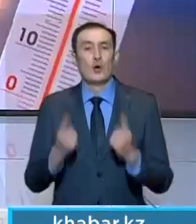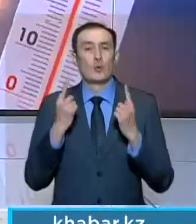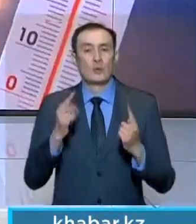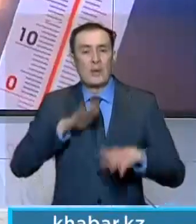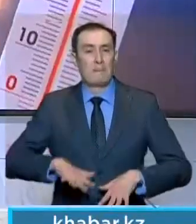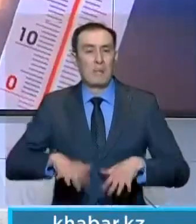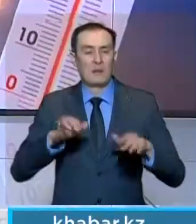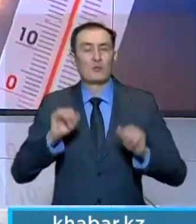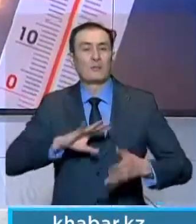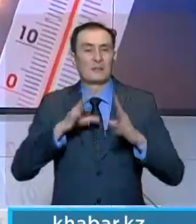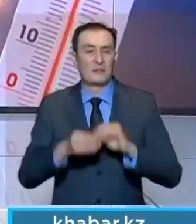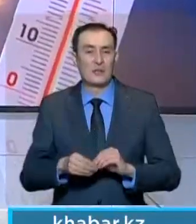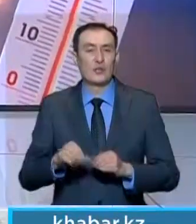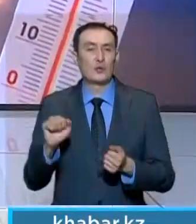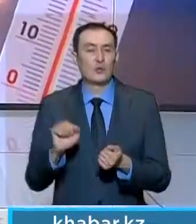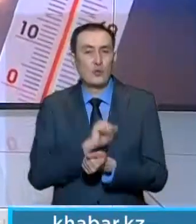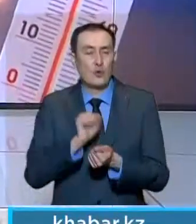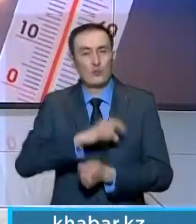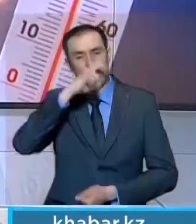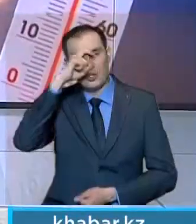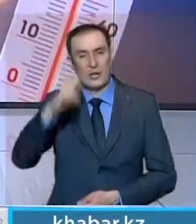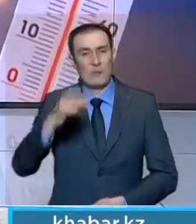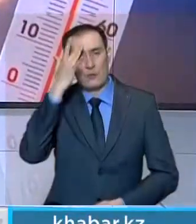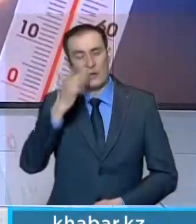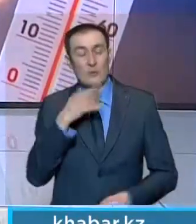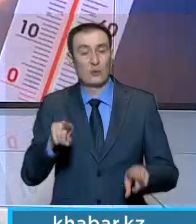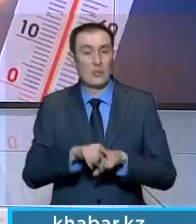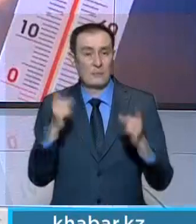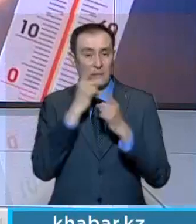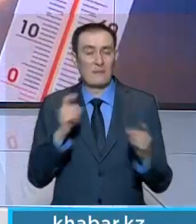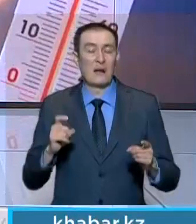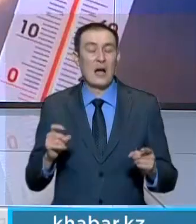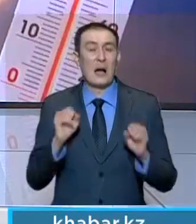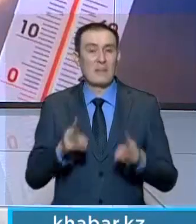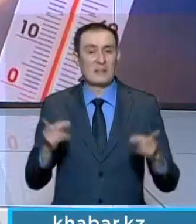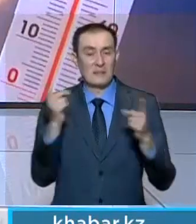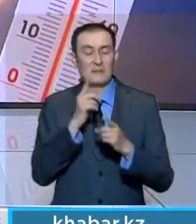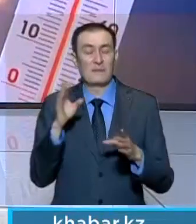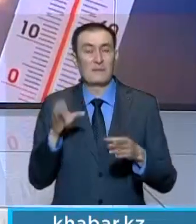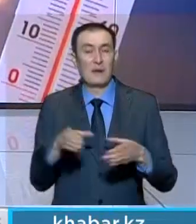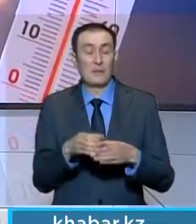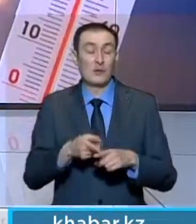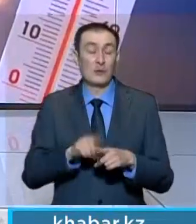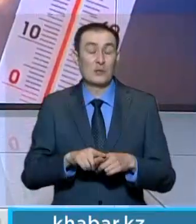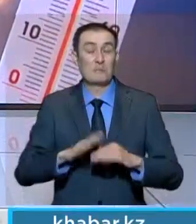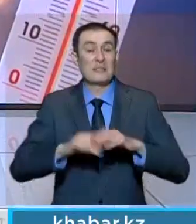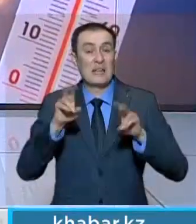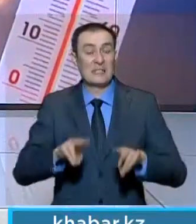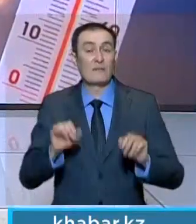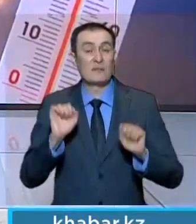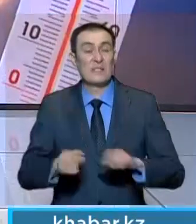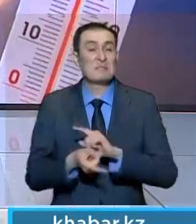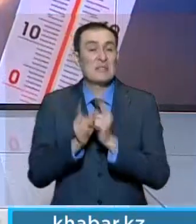Масштабный паводок может привести, кстати, к сухому и жаркому лету. Такой прогноз пожарной опасности озвучили в Казгидромете. И вот по данным специалистов,